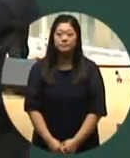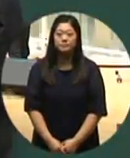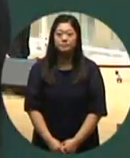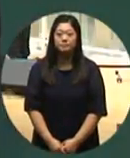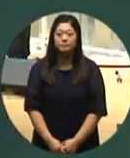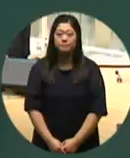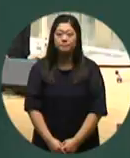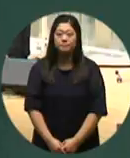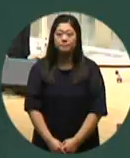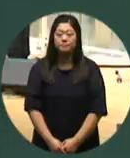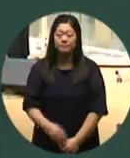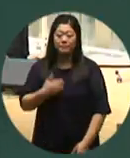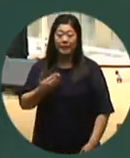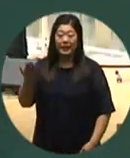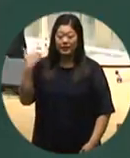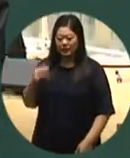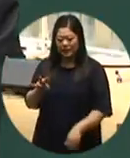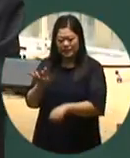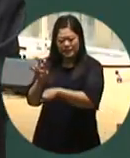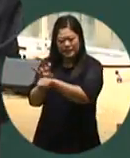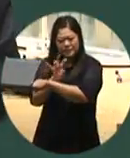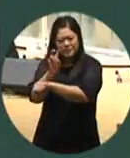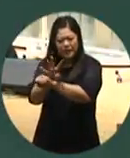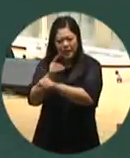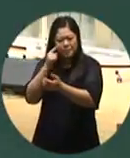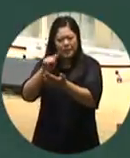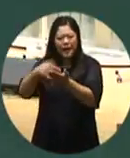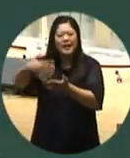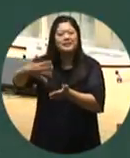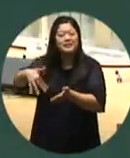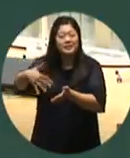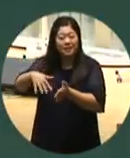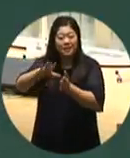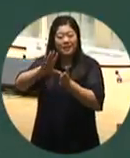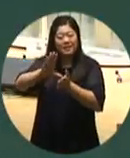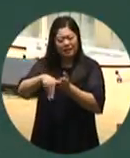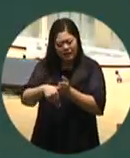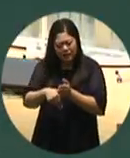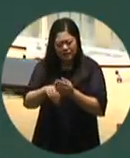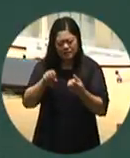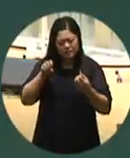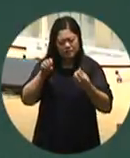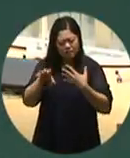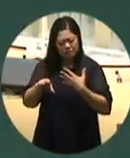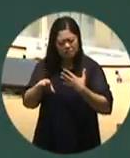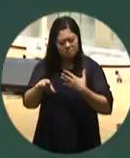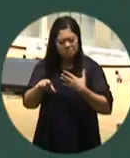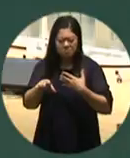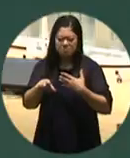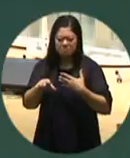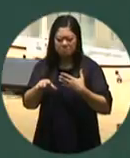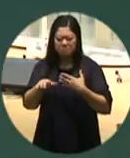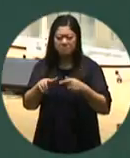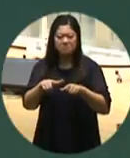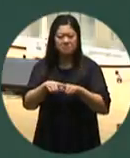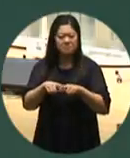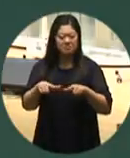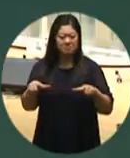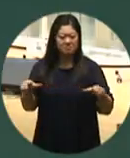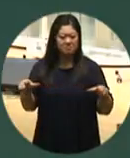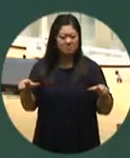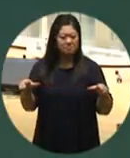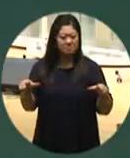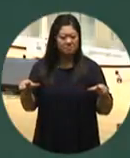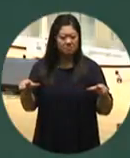이 부분을 발견하기 전에 응답을 받지를 못했어요. In the past, before understanding this and discovering it, I could not receive answers. 그 응답이